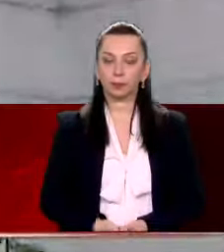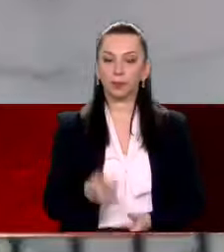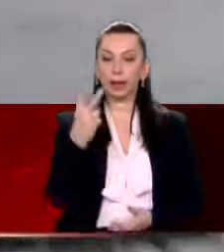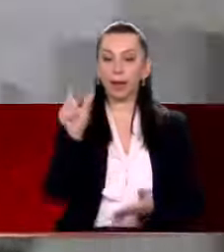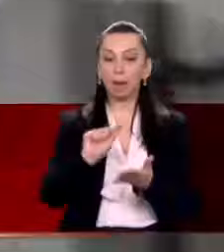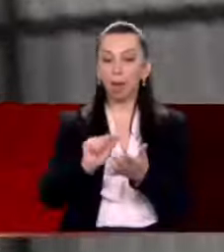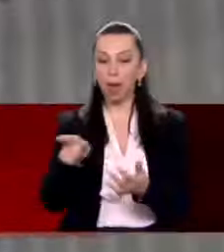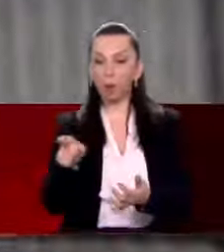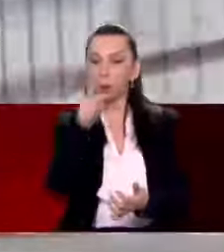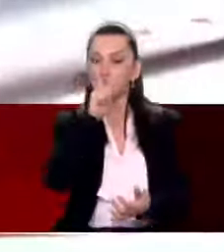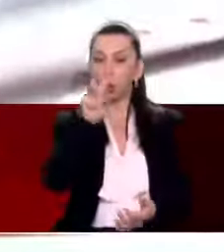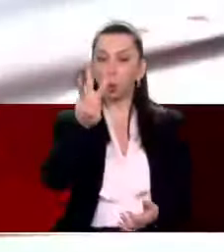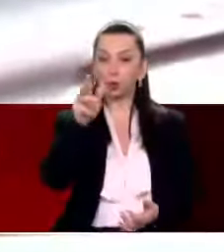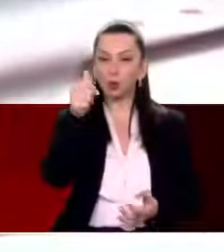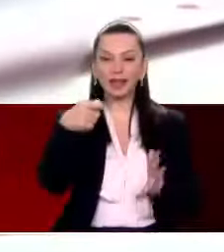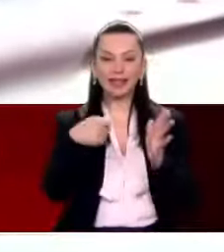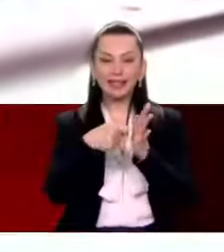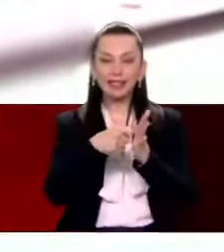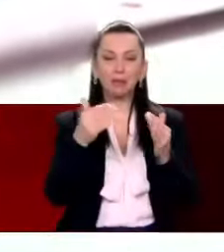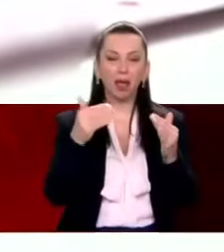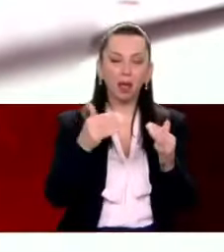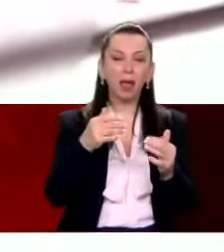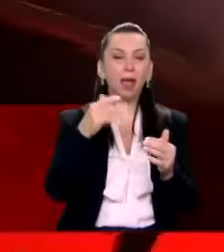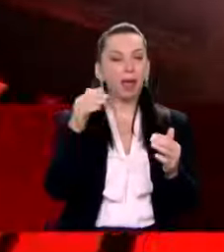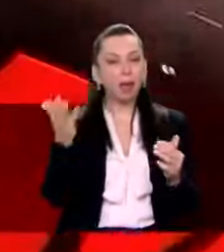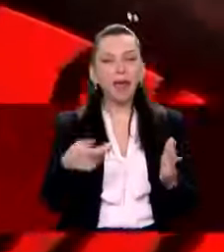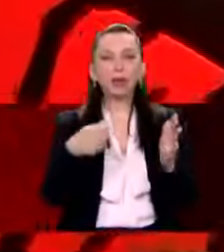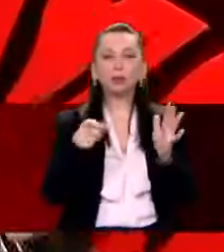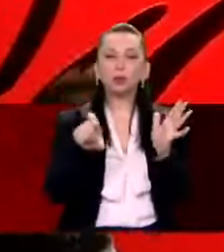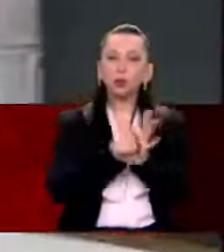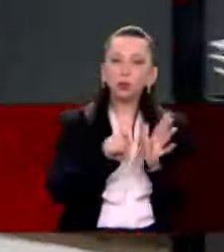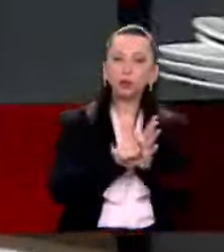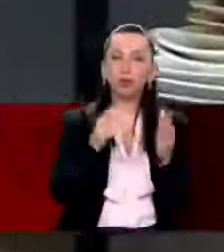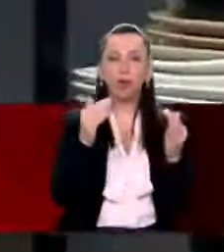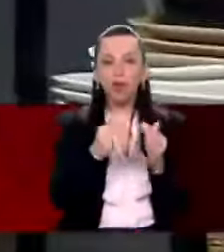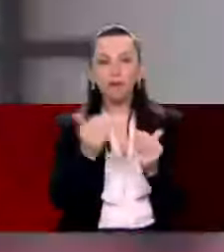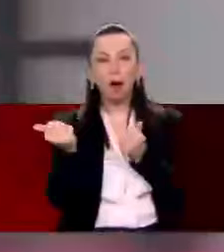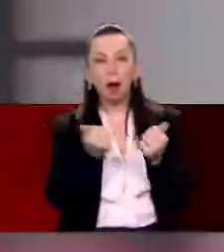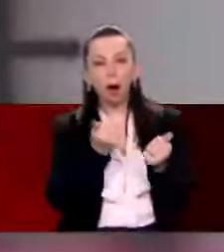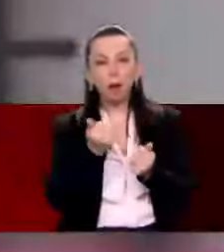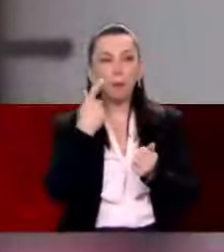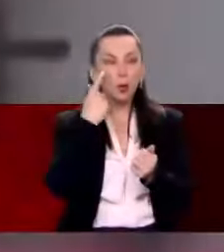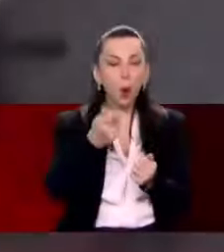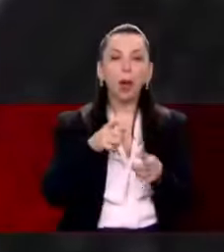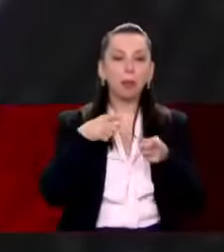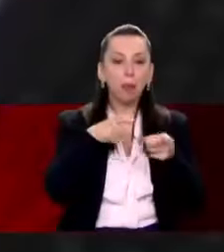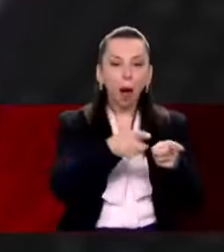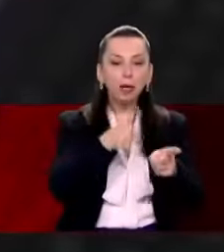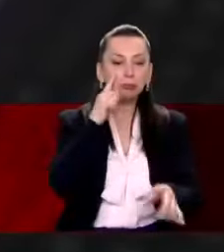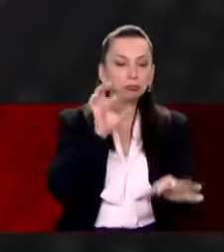İki memur tam 136 ismin mülkle nüfus kayıtlarına ulaştı. Bilgileri emlakçı ve iş takipçileriyle paylaştı.